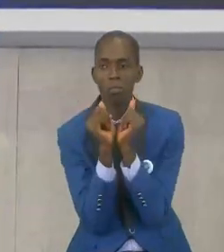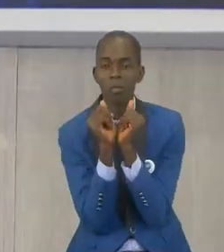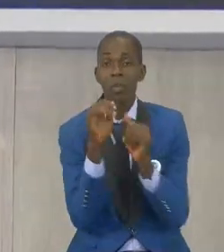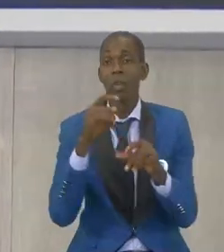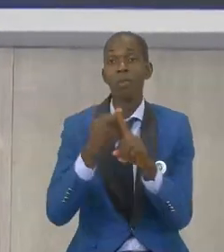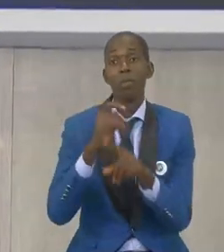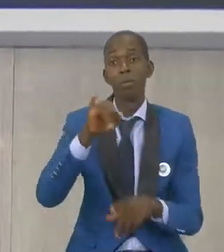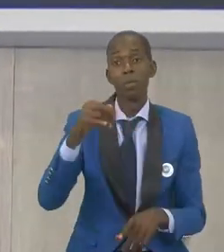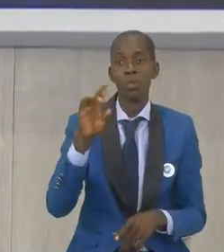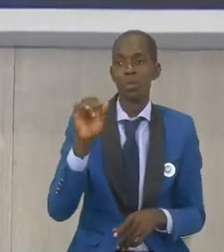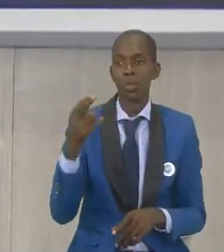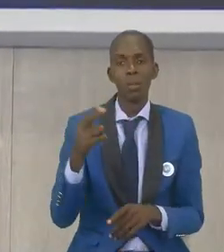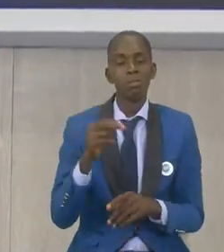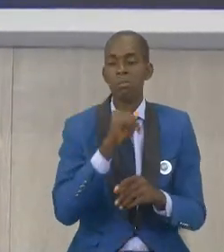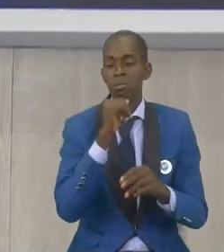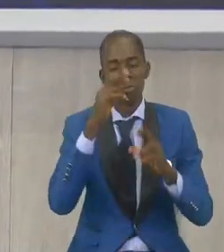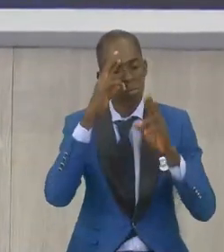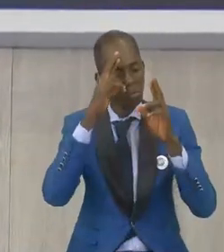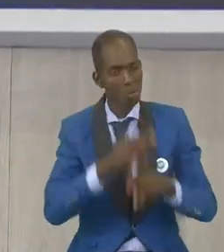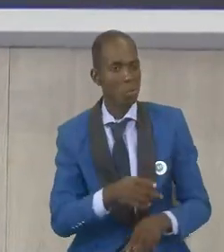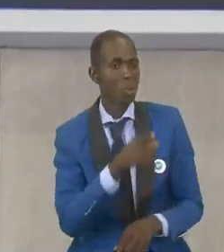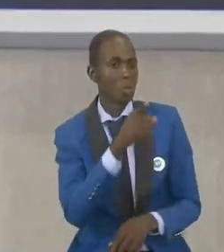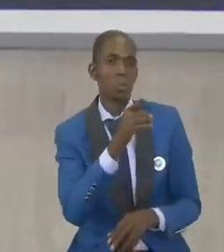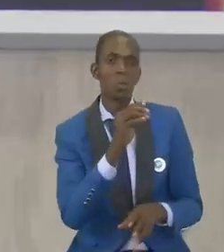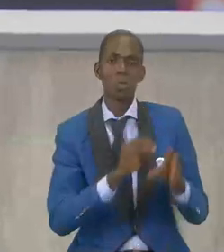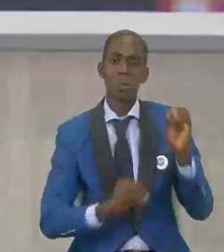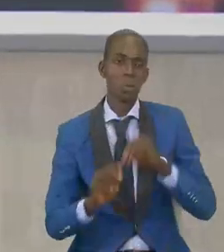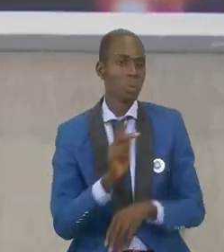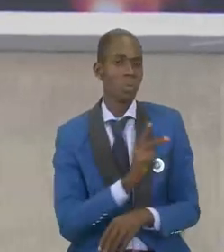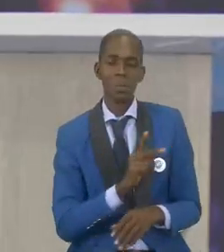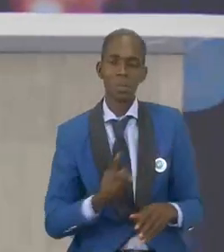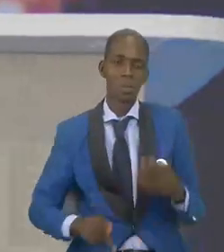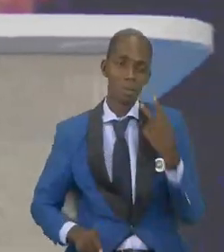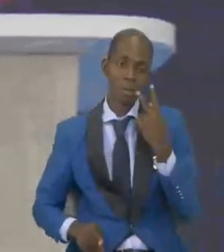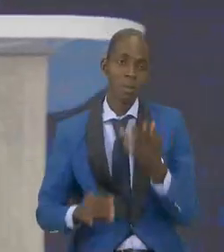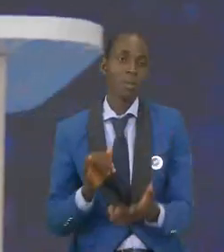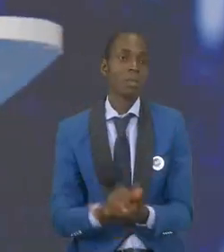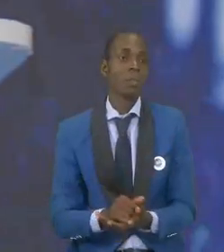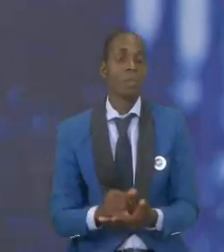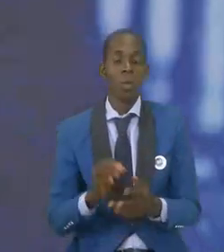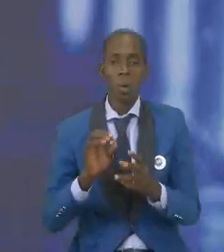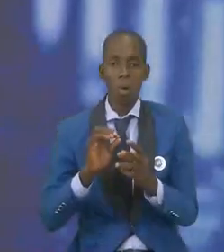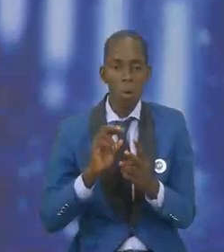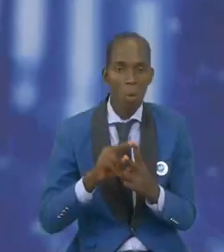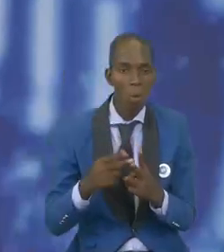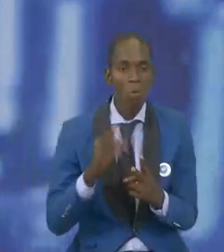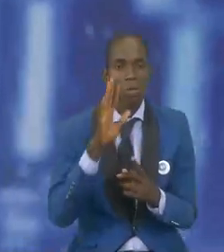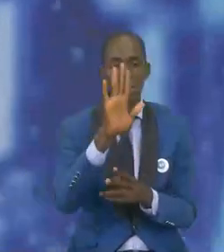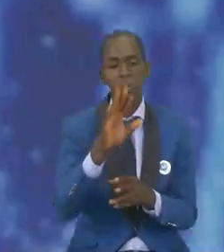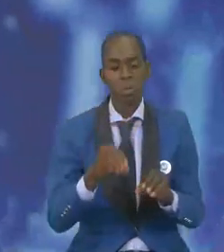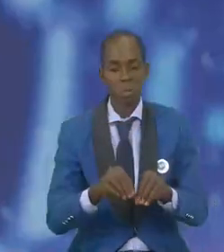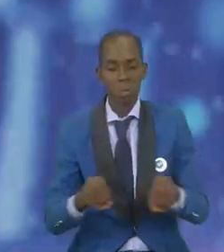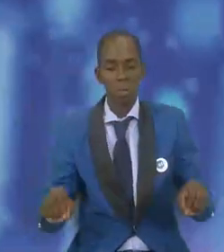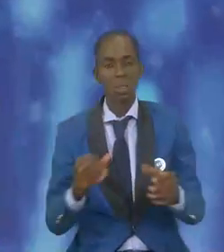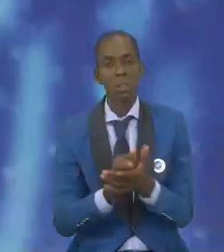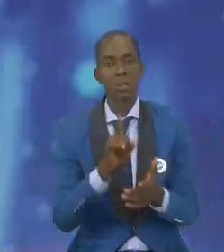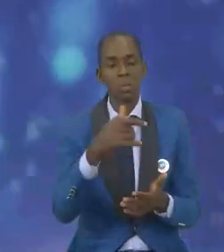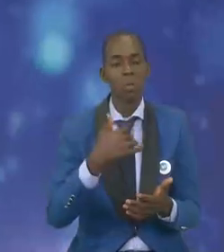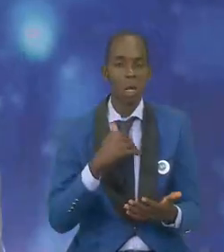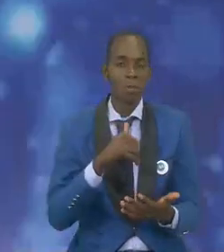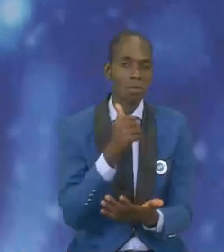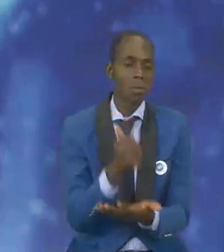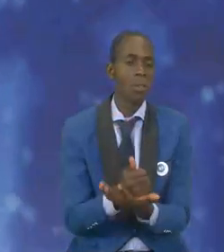captifs de Judas il a tenu aucun compte de toi au roi ni de la défense